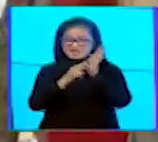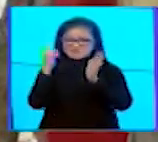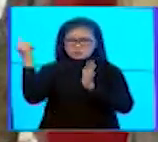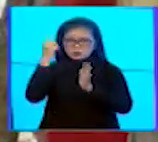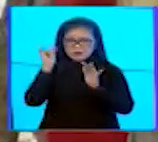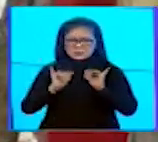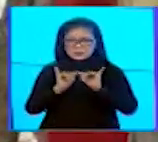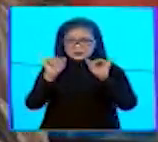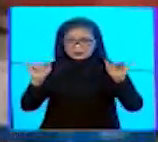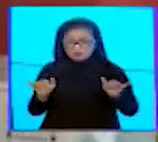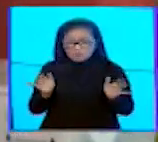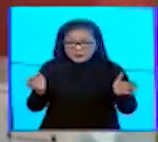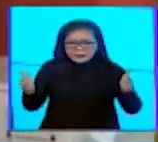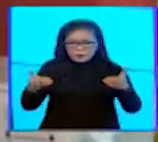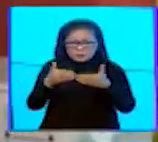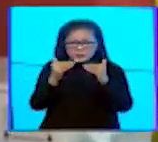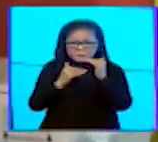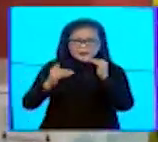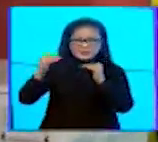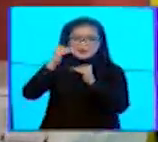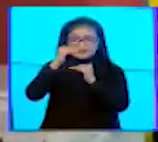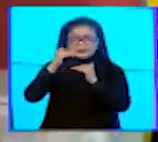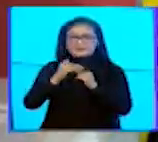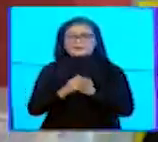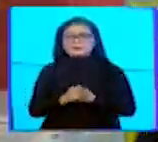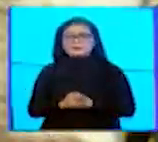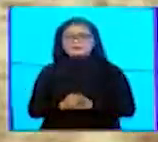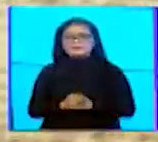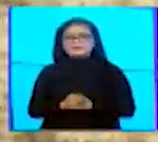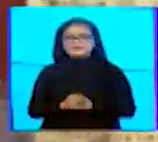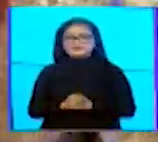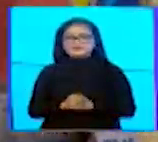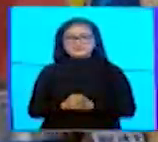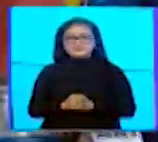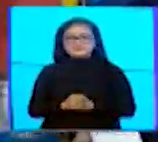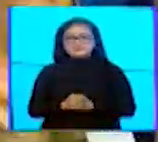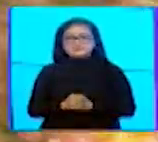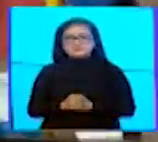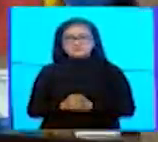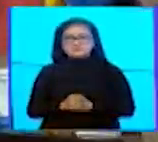atau herd immunity. Dari Jakarta, Tim Liputan melaporkan.